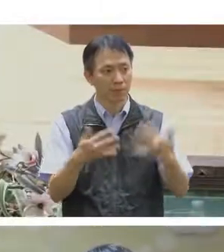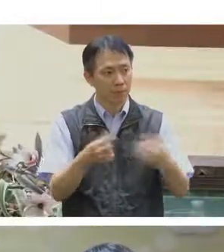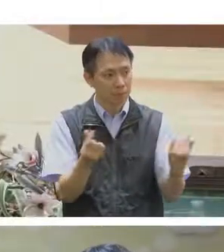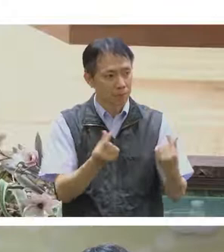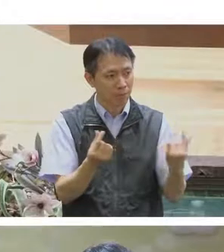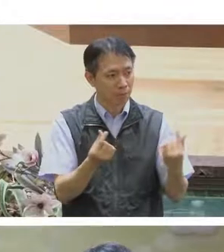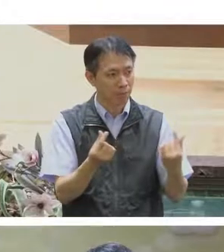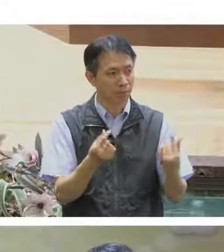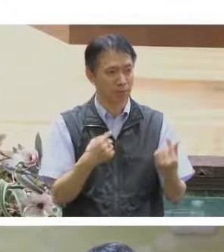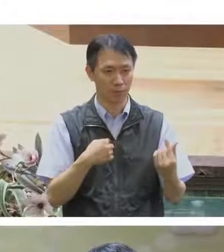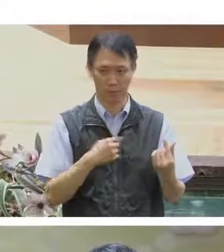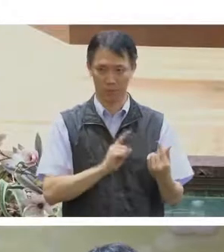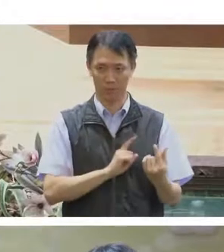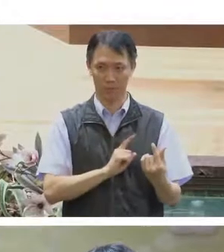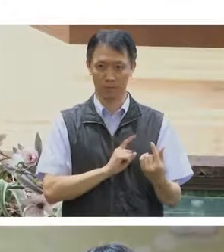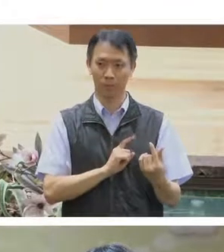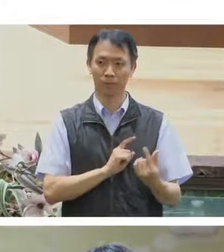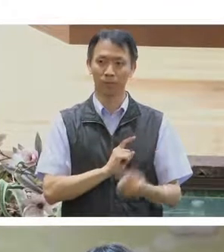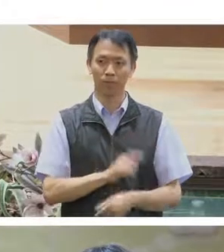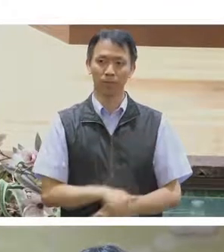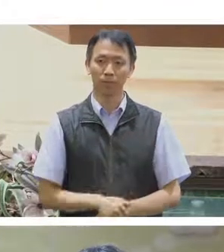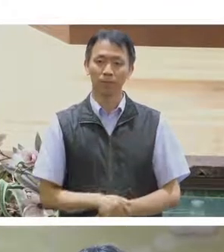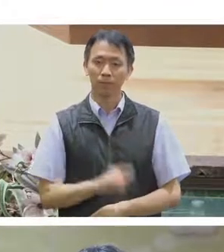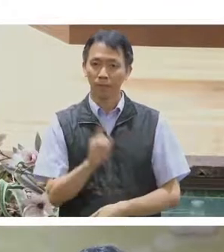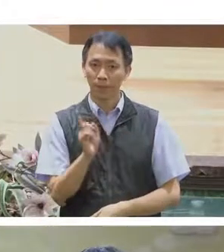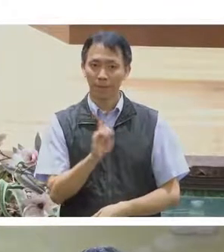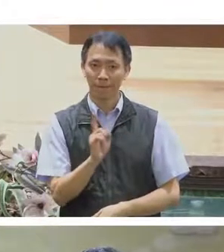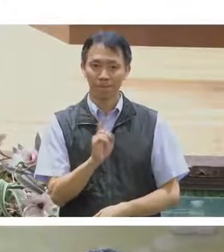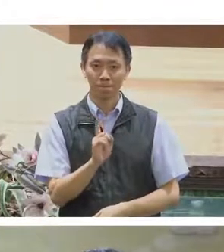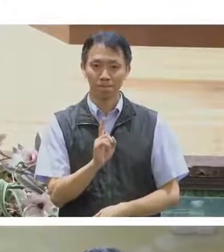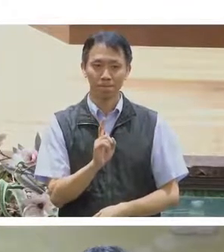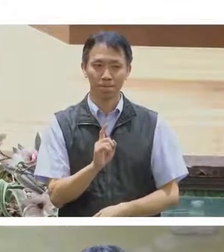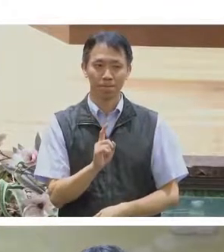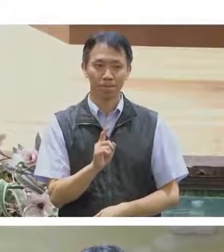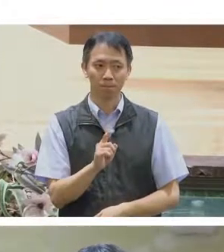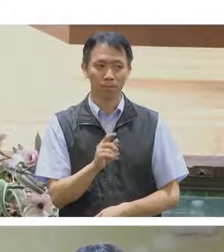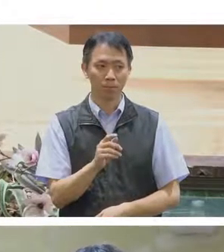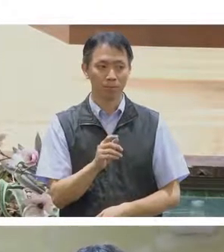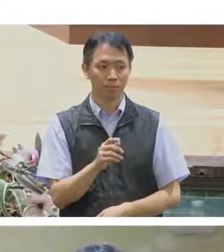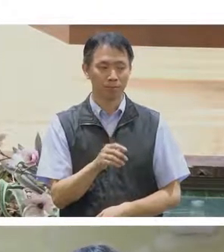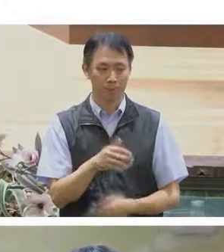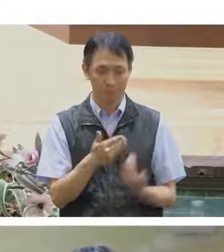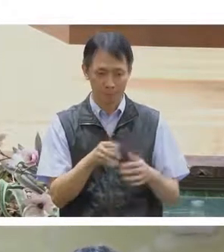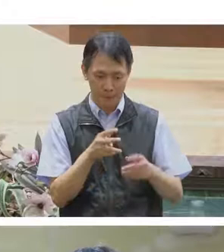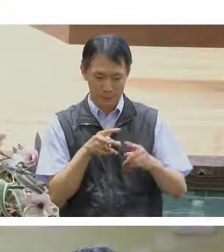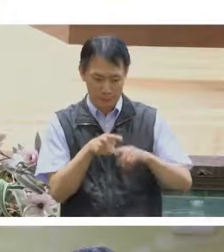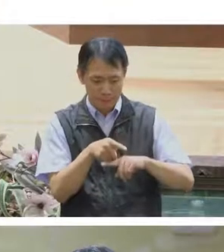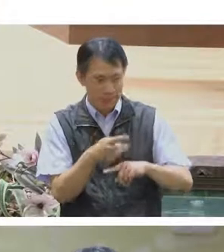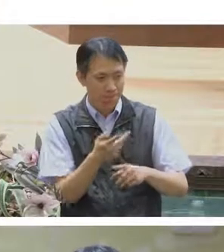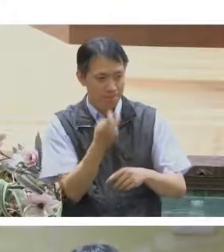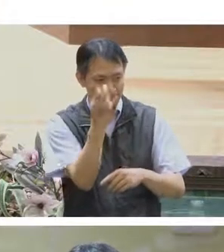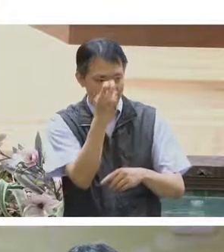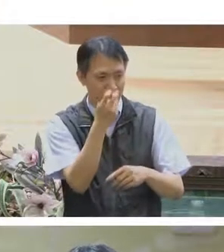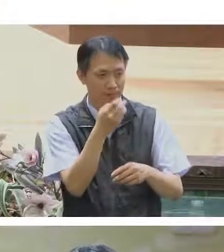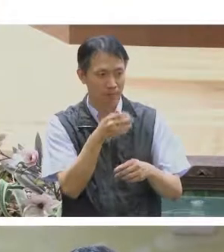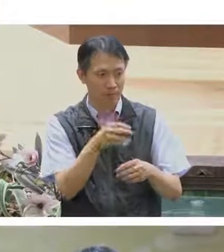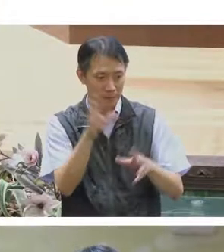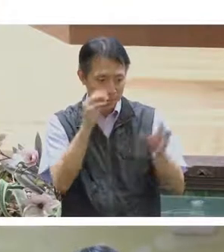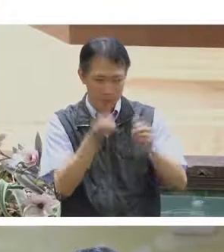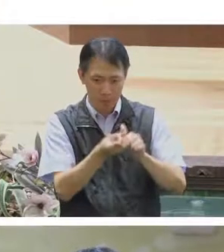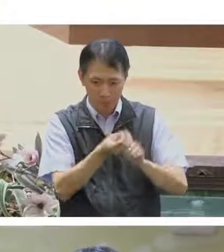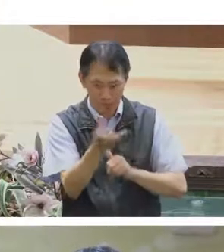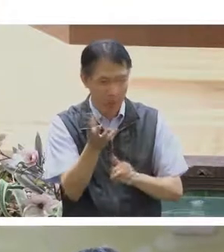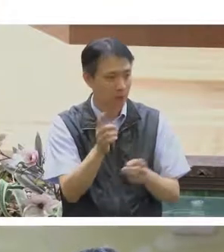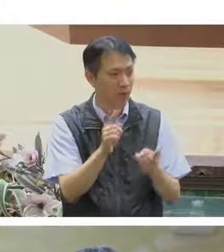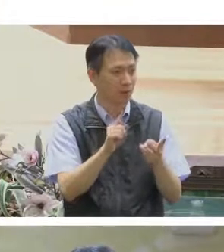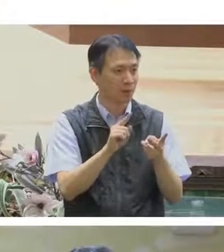是相似，对我来说就是在怎么样在那个略过审查监控打压的情况下传递资讯，然后